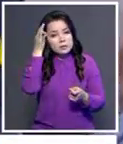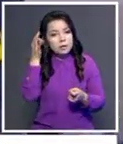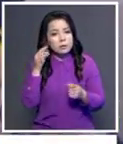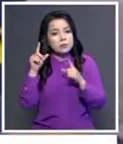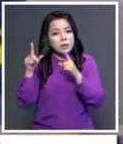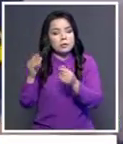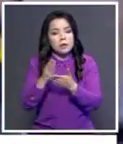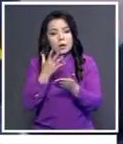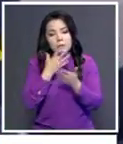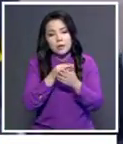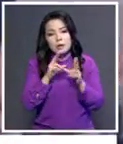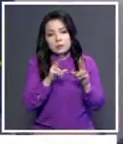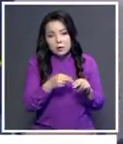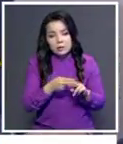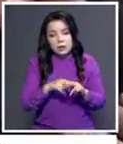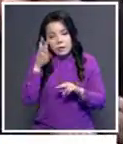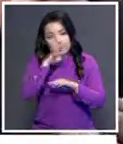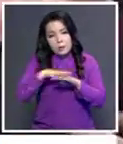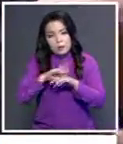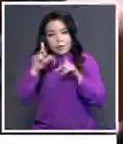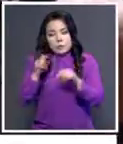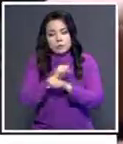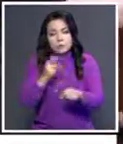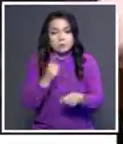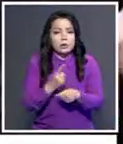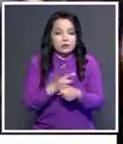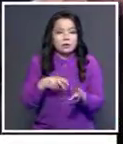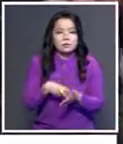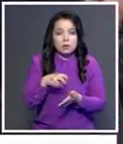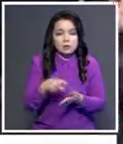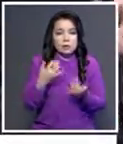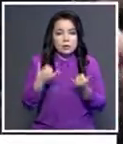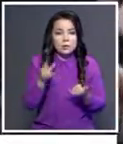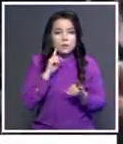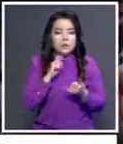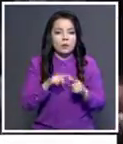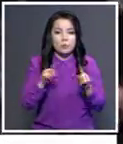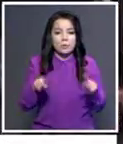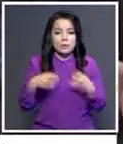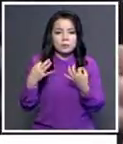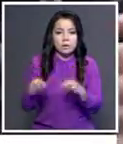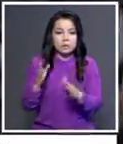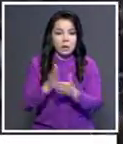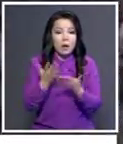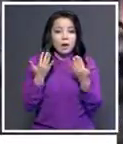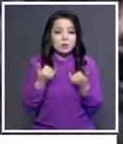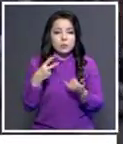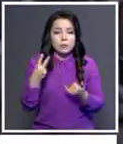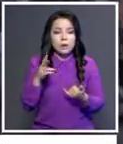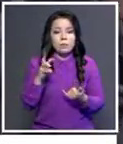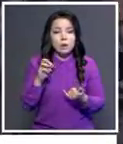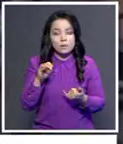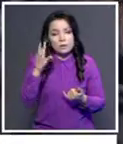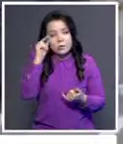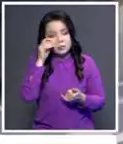ол кепілдікпен және елден кетпеу туралы тілхат бойынша бостандыққа шығарды. Каталонияның жаңа басшысы мамырдың 22-сіне дейін